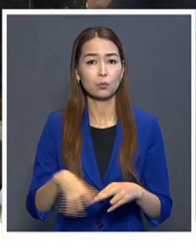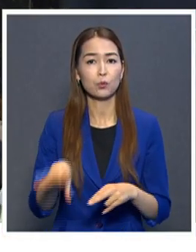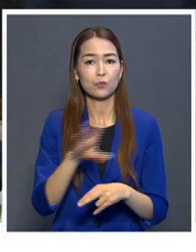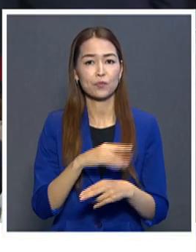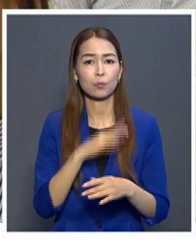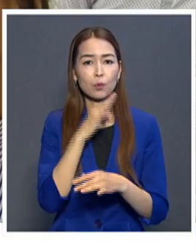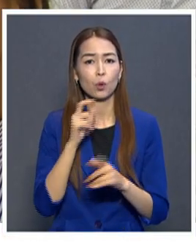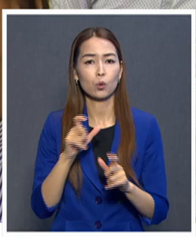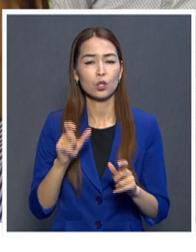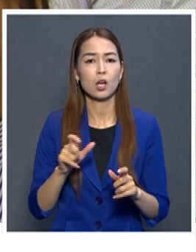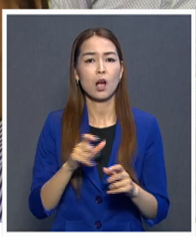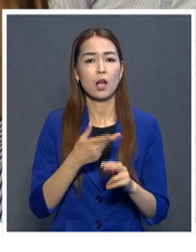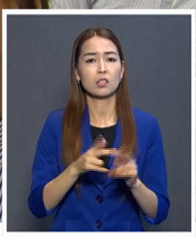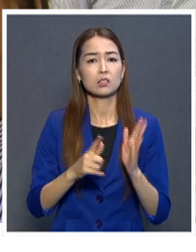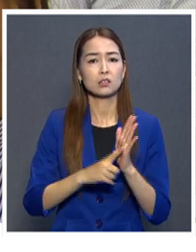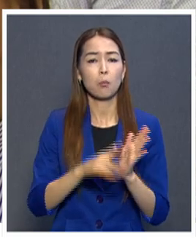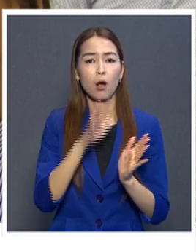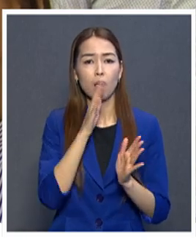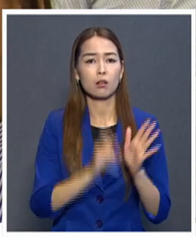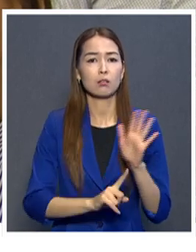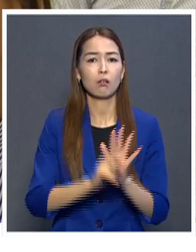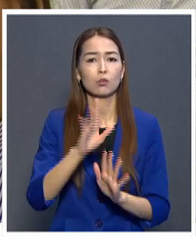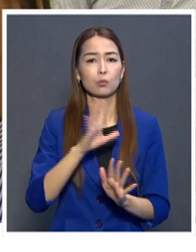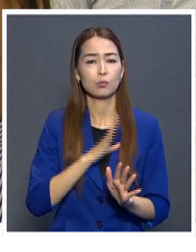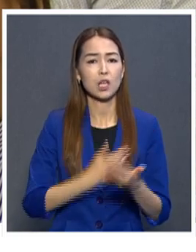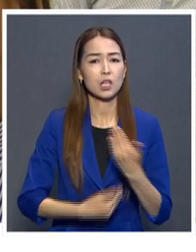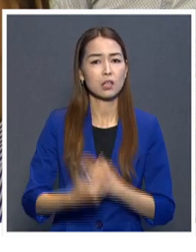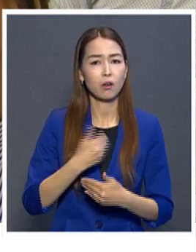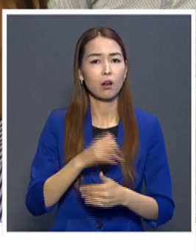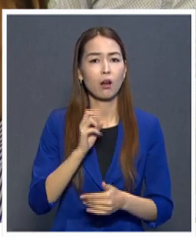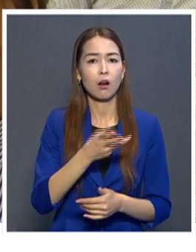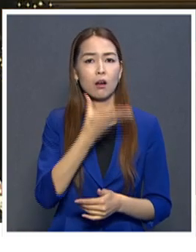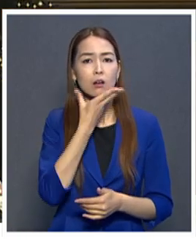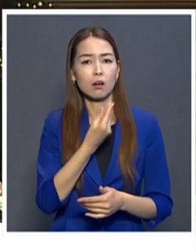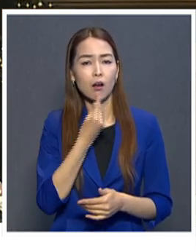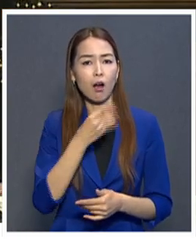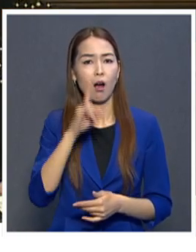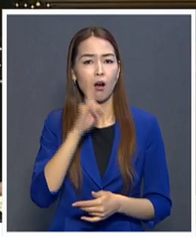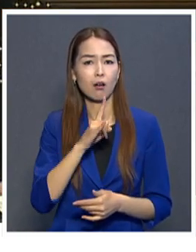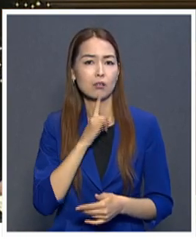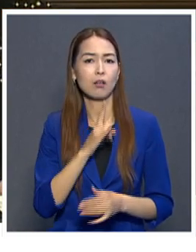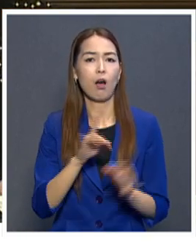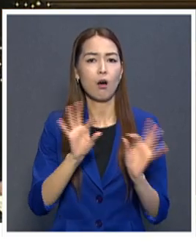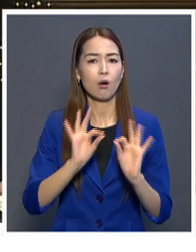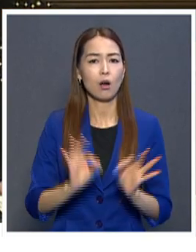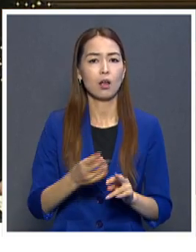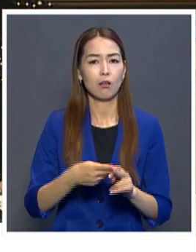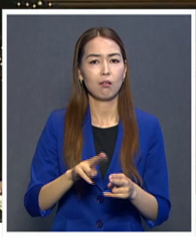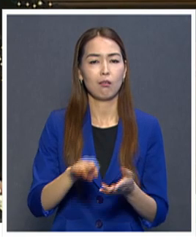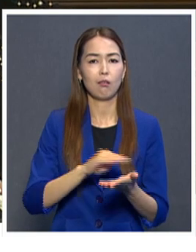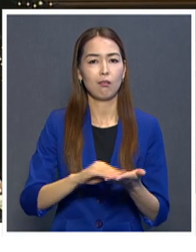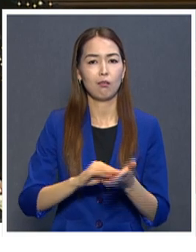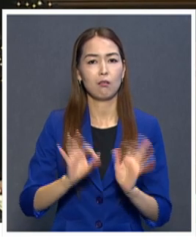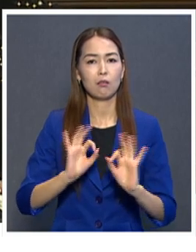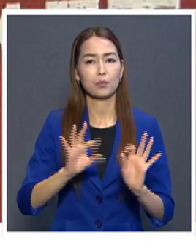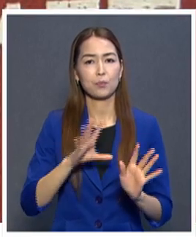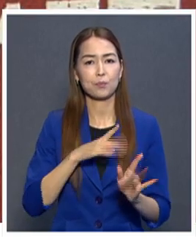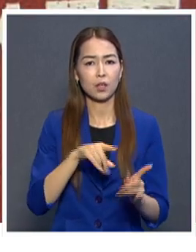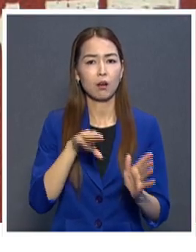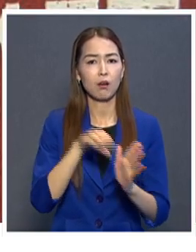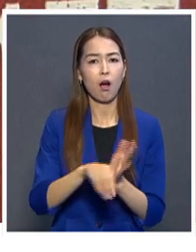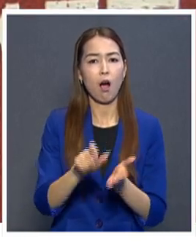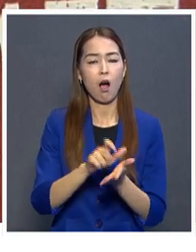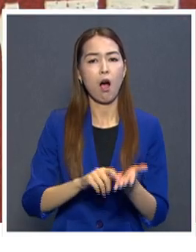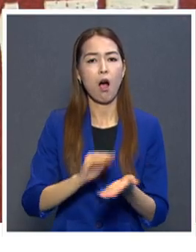бір қанпездердің кесірінен мүгедек болған сұлуда өнерлі қаракөз қазақ қызының ауыр тағдыры арқау етілген. Шығарманың бас